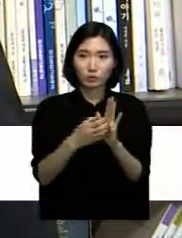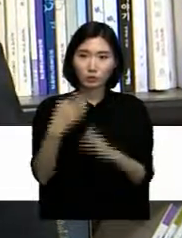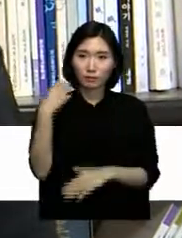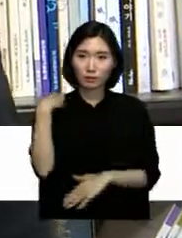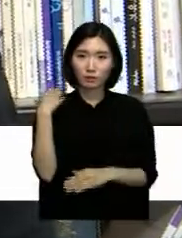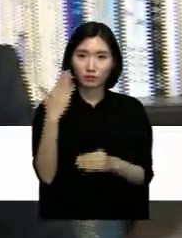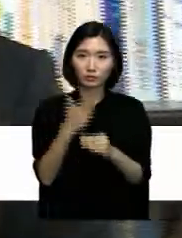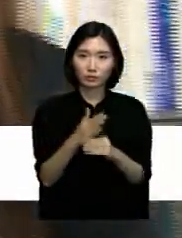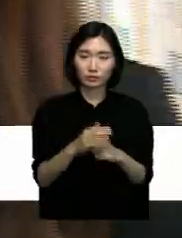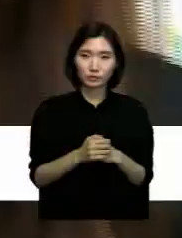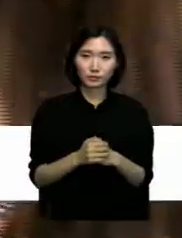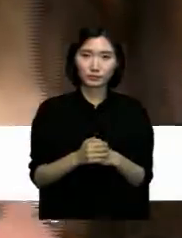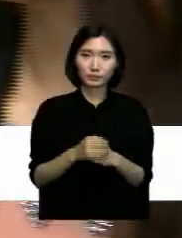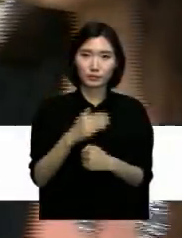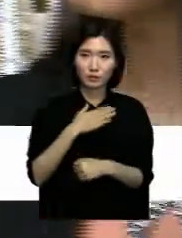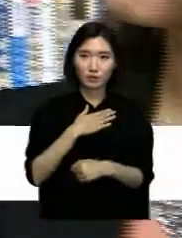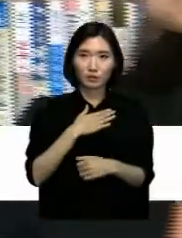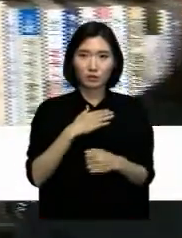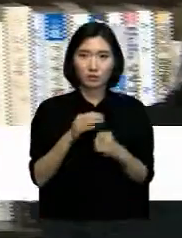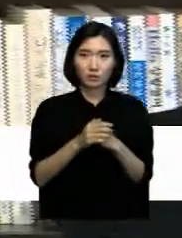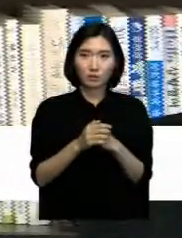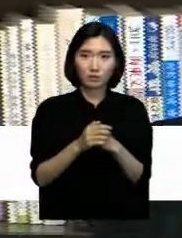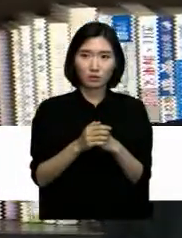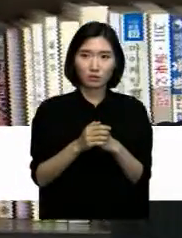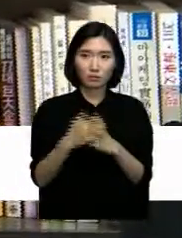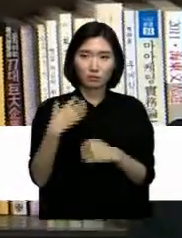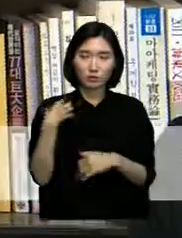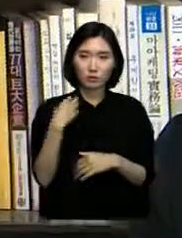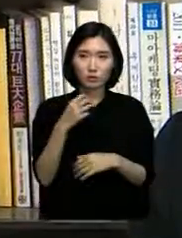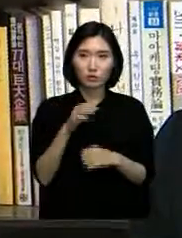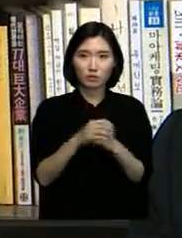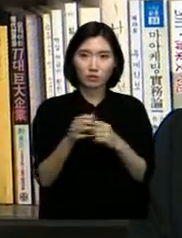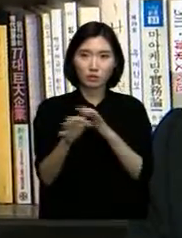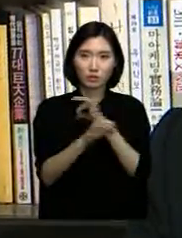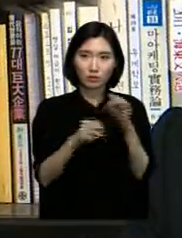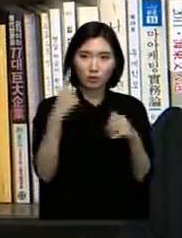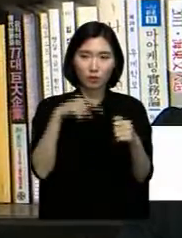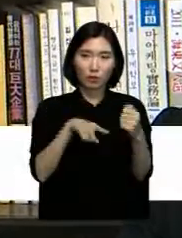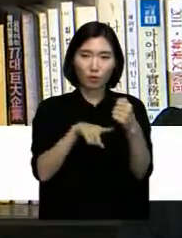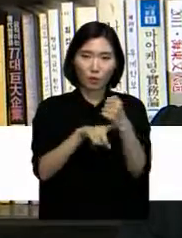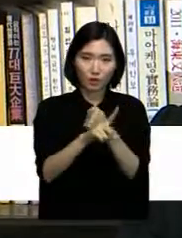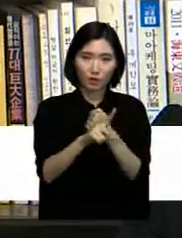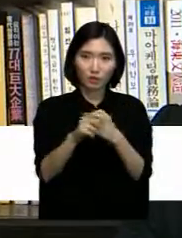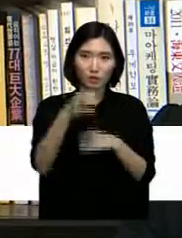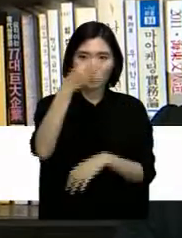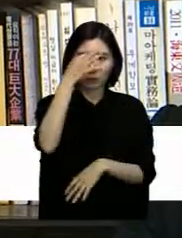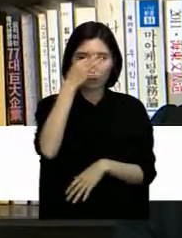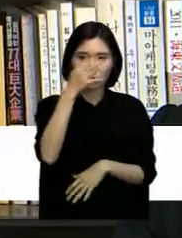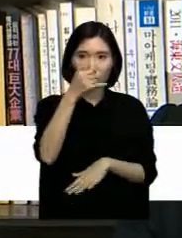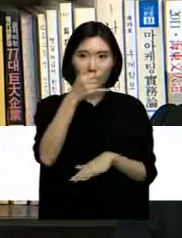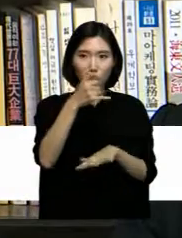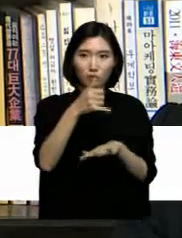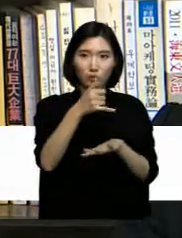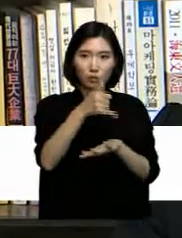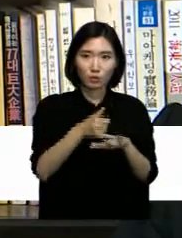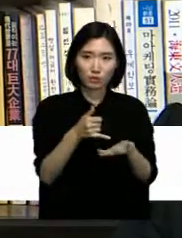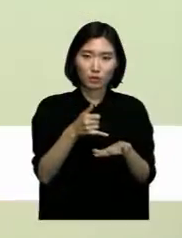소관하고 계십니까? 제가 그 소관하는 분야는 경제과학기술위원회하고 농정해양위원회입니다.